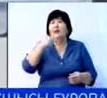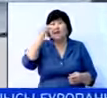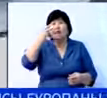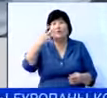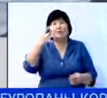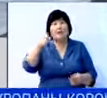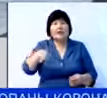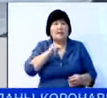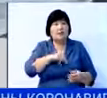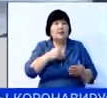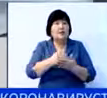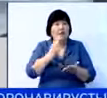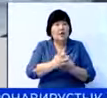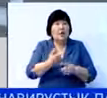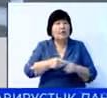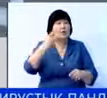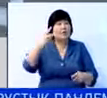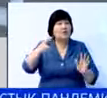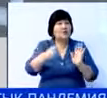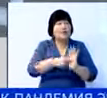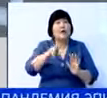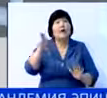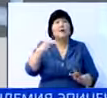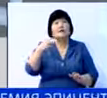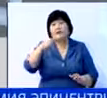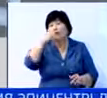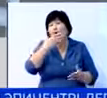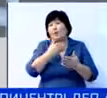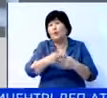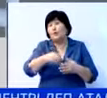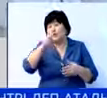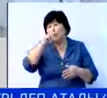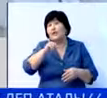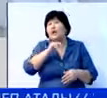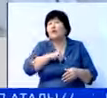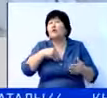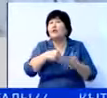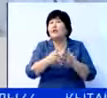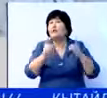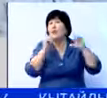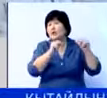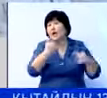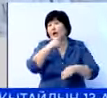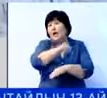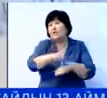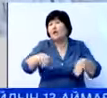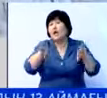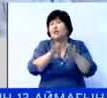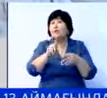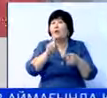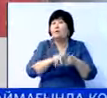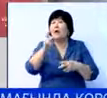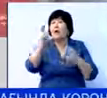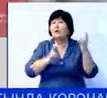азамат қызмет етіп жатқан еді. Оның 27-сі желтоқсан айында өз еліне еңбек демалысына кеткен. Енді шекараның жабық болуына байланысты